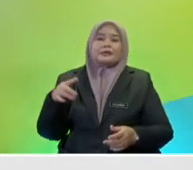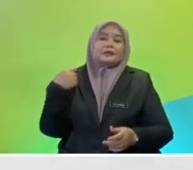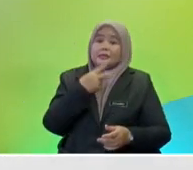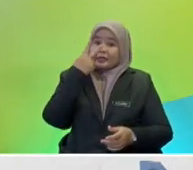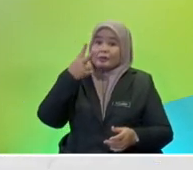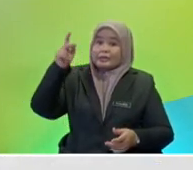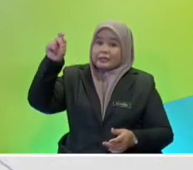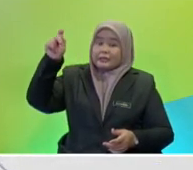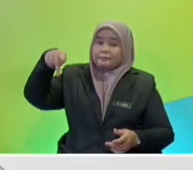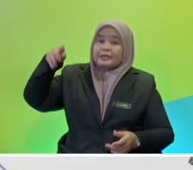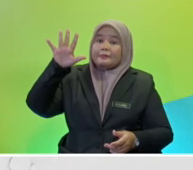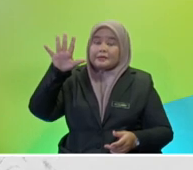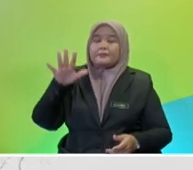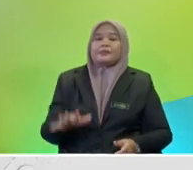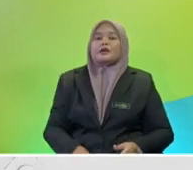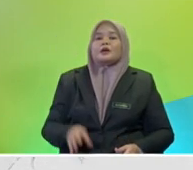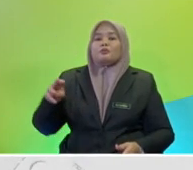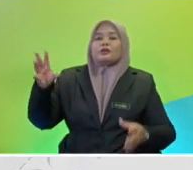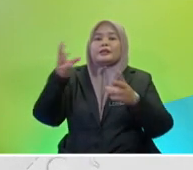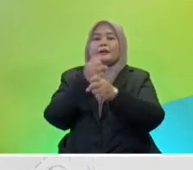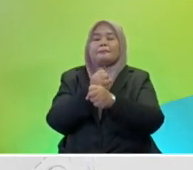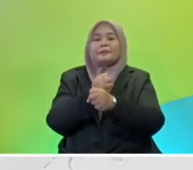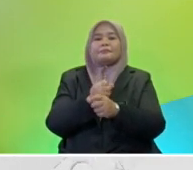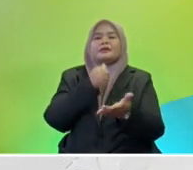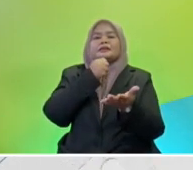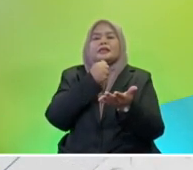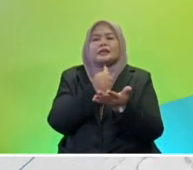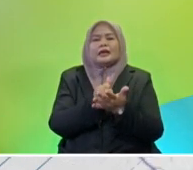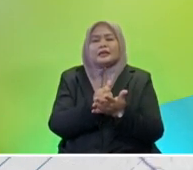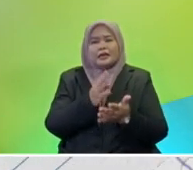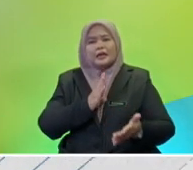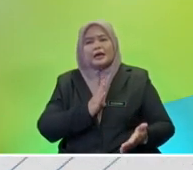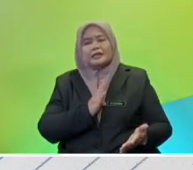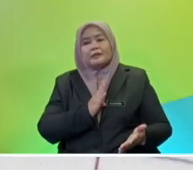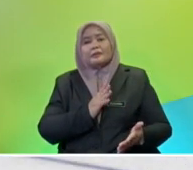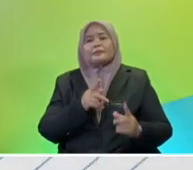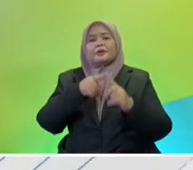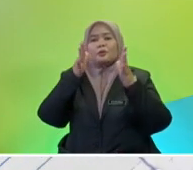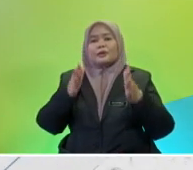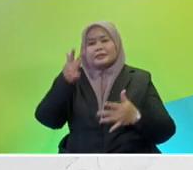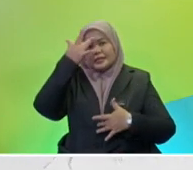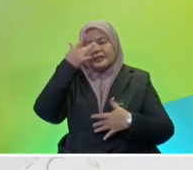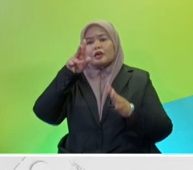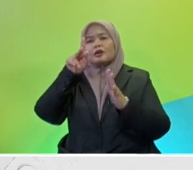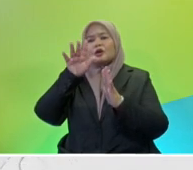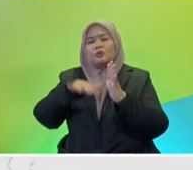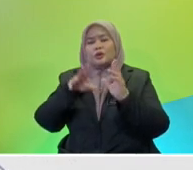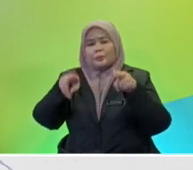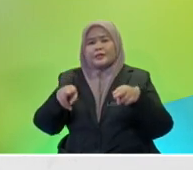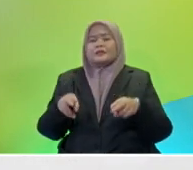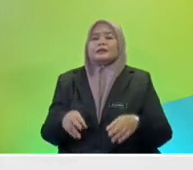tengok tahap penguasaan yang kelima murid dapat menilai adab ini tadi ada orang sakit dan kurang Upaya ini tadi